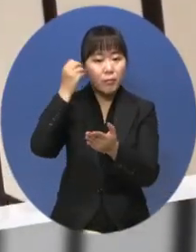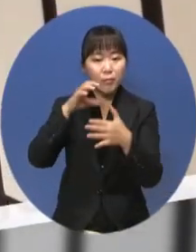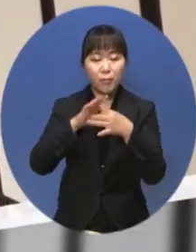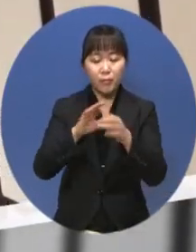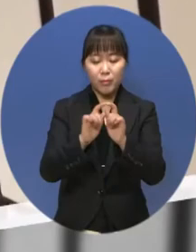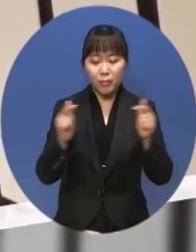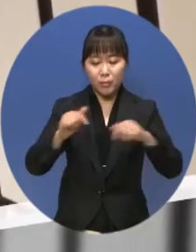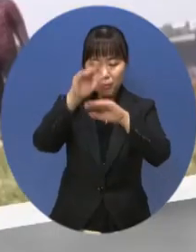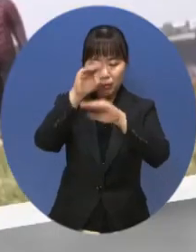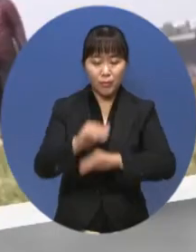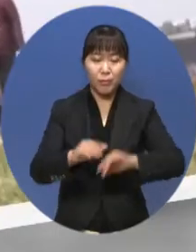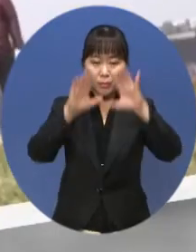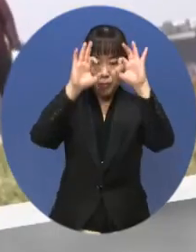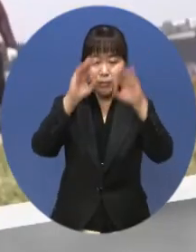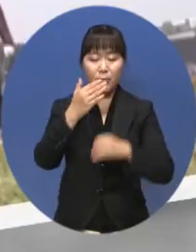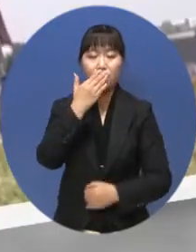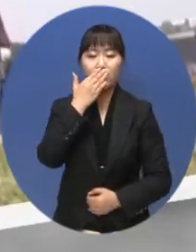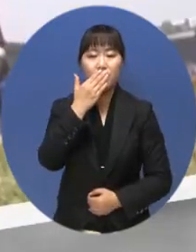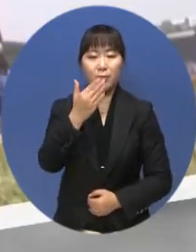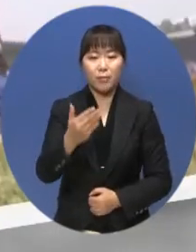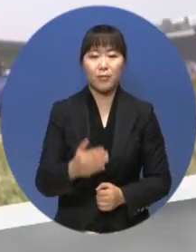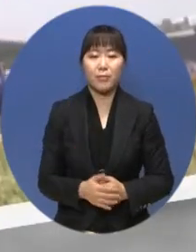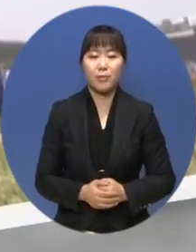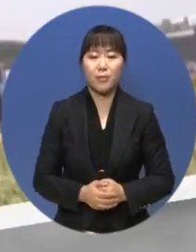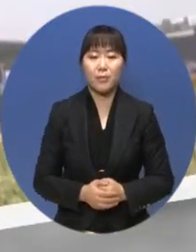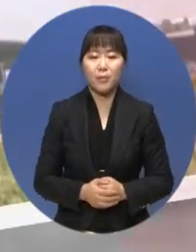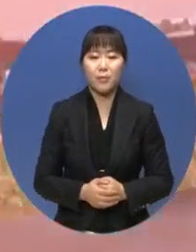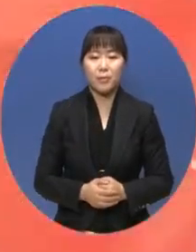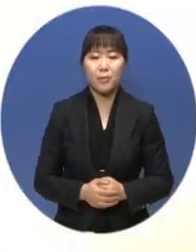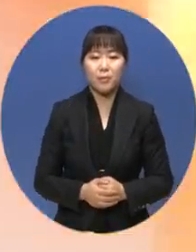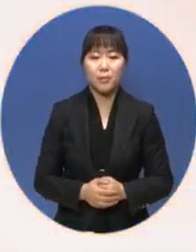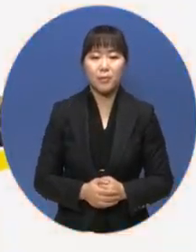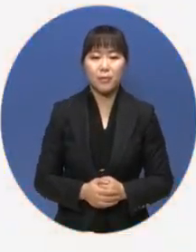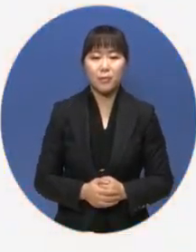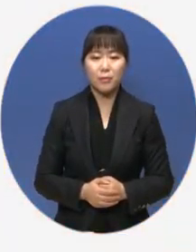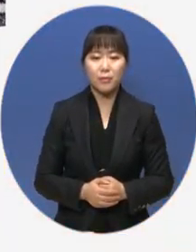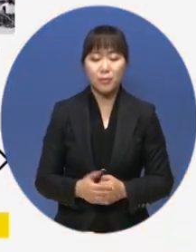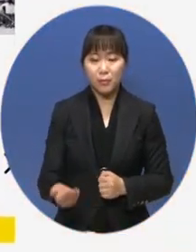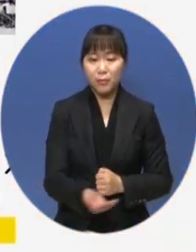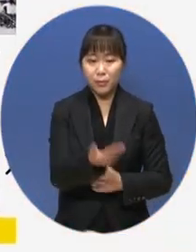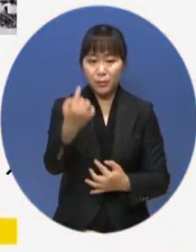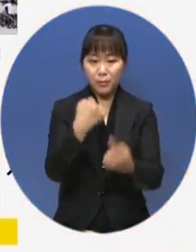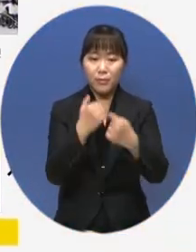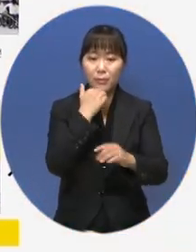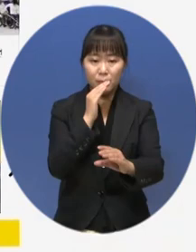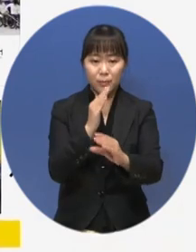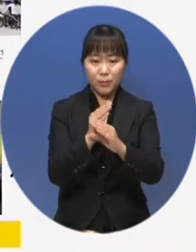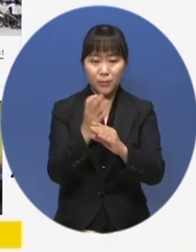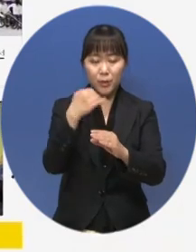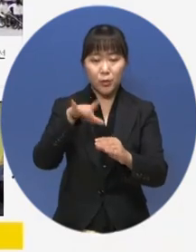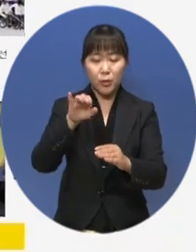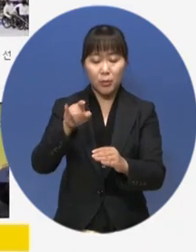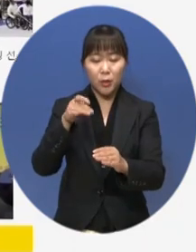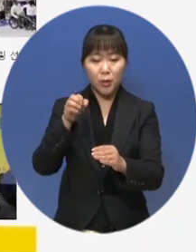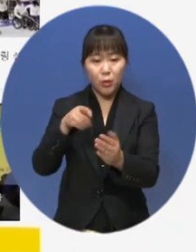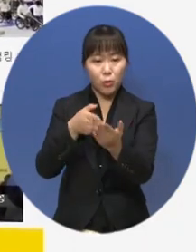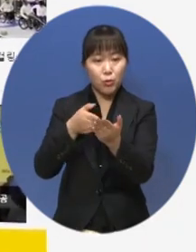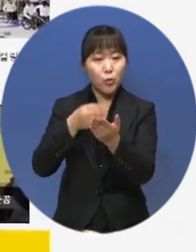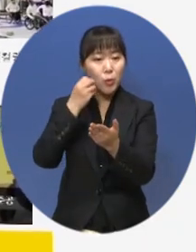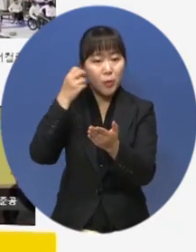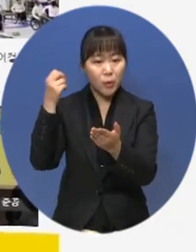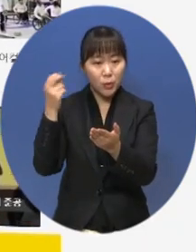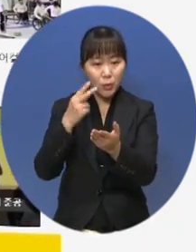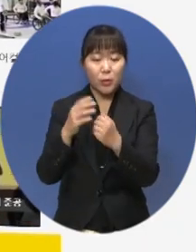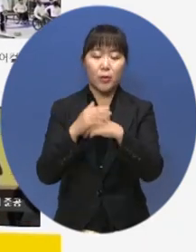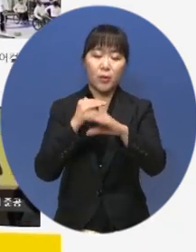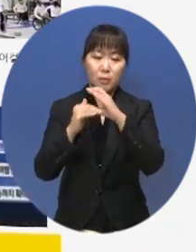웰페어뉴스 홈페이지를 통해 보다 다양한 소식을 접할 수 있습니다. 시청자 여러분의 제보를 기다립니다. 웰페어뉴스